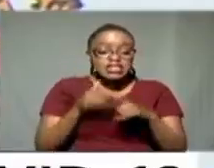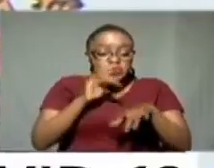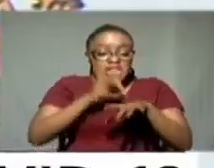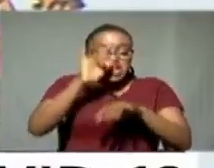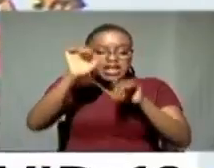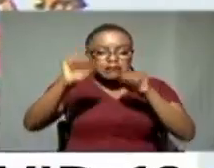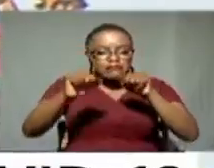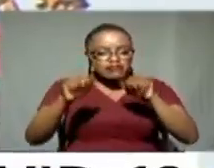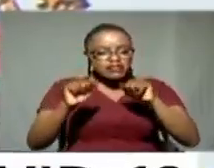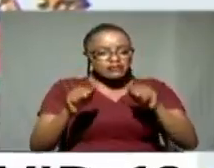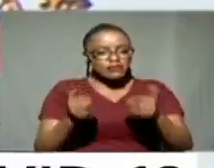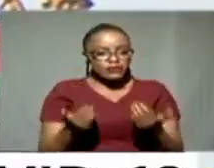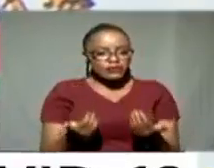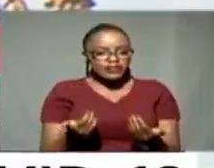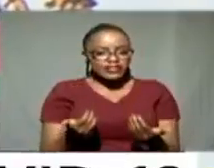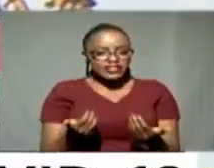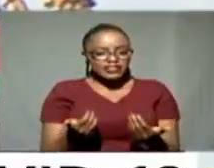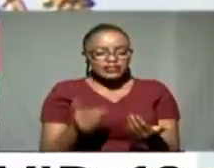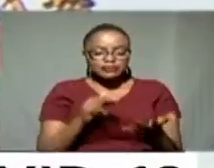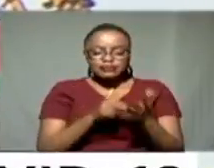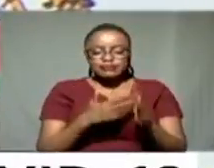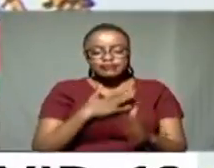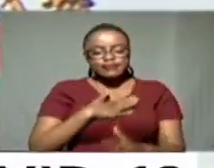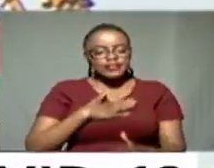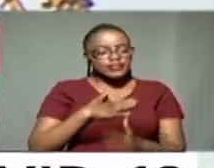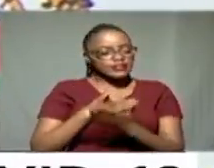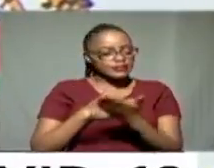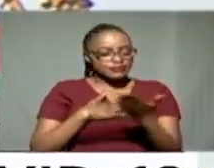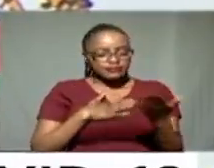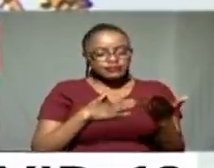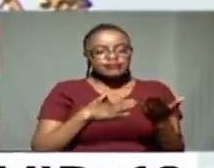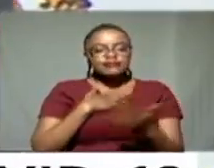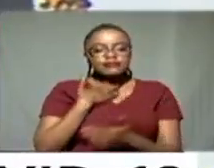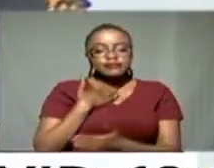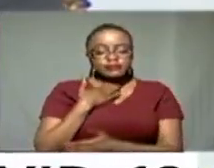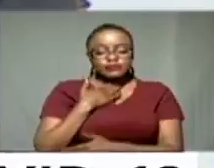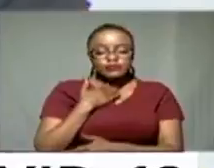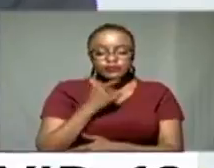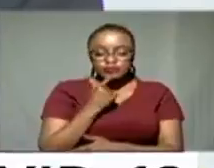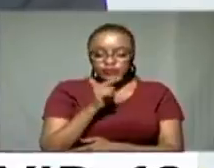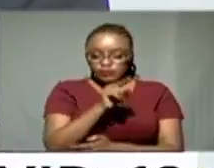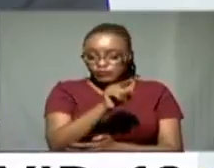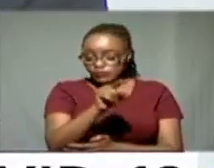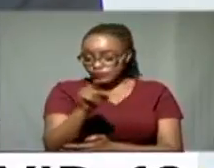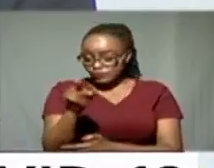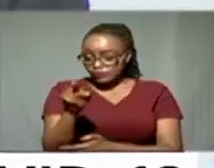Hiyo hiyo hiyo hiyo. Kwa hivyo jameni, mimi ningetaka tu kusema